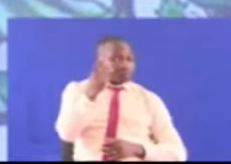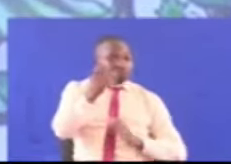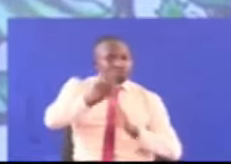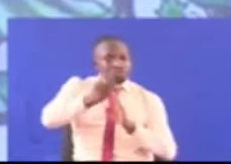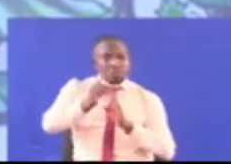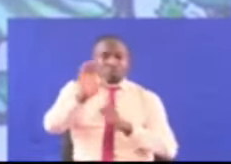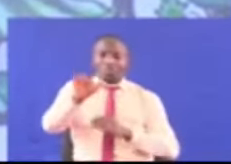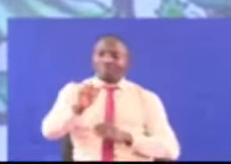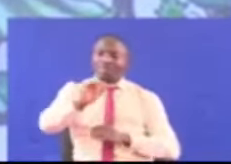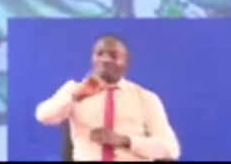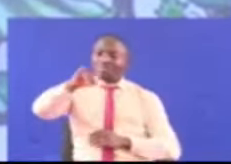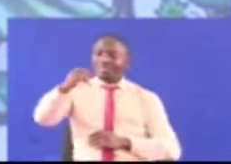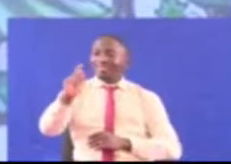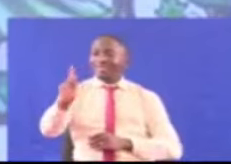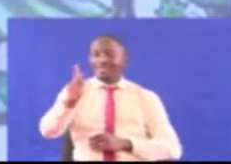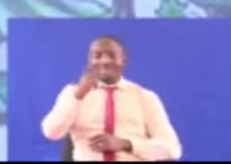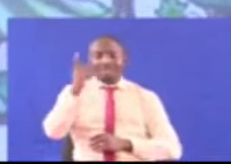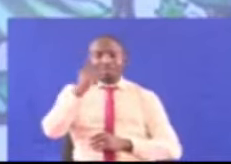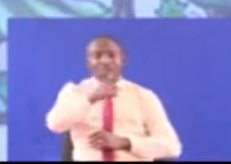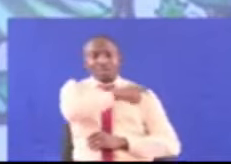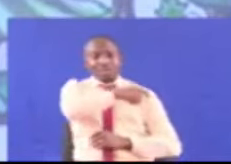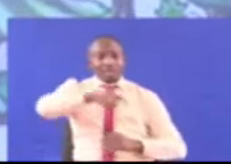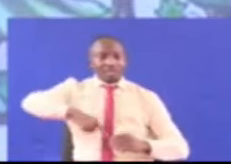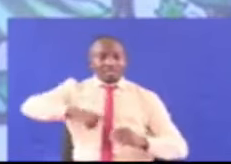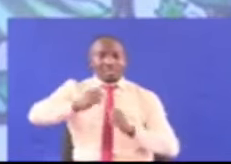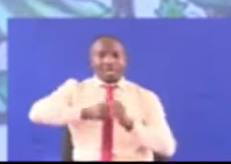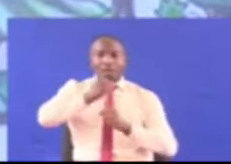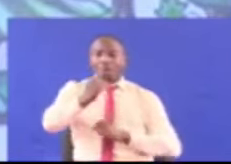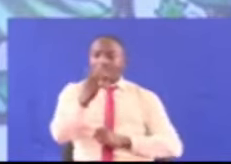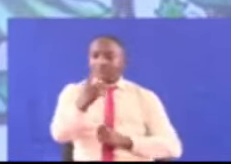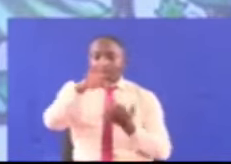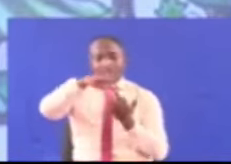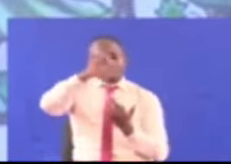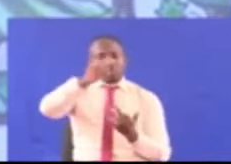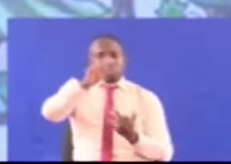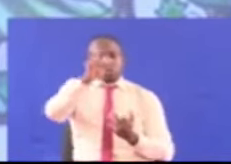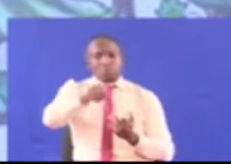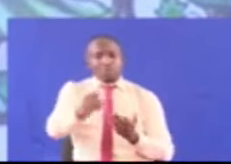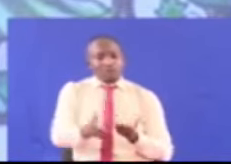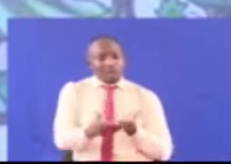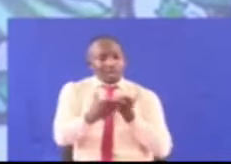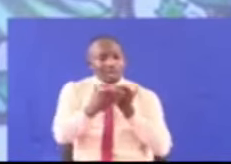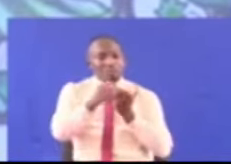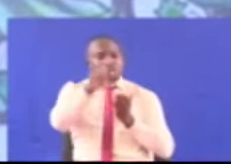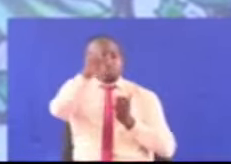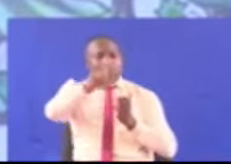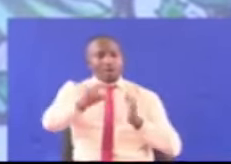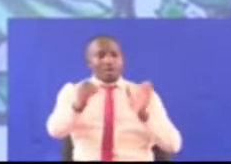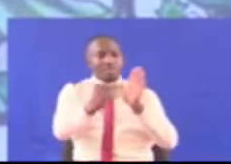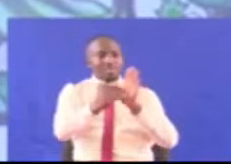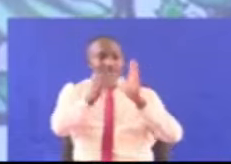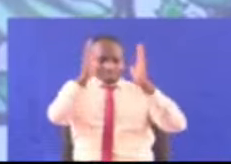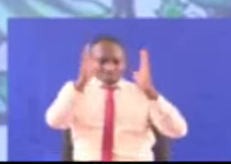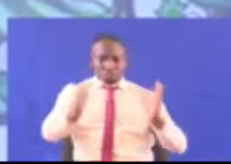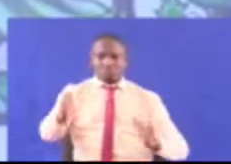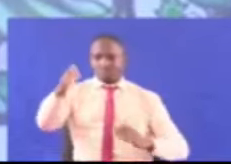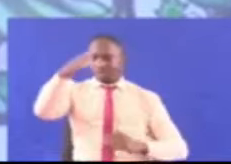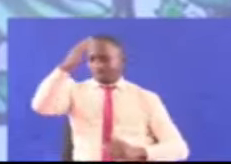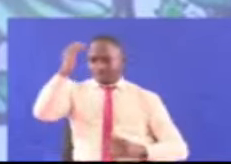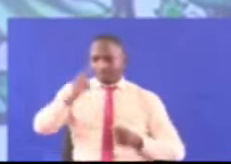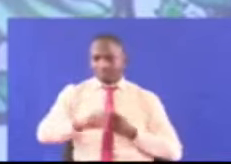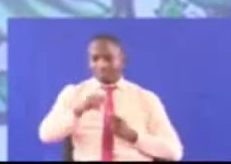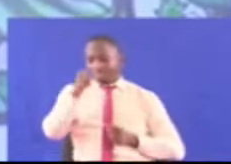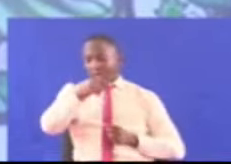mzoea kumuita JK. Rais wa awamu ya 4 akaniteua kuwa naibu mwanasheria mkuu wa serikali.